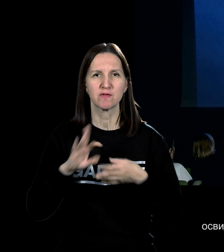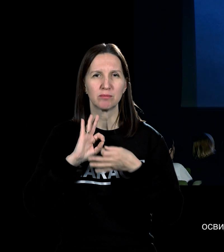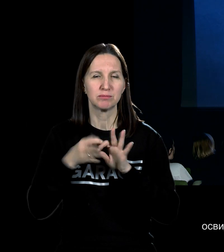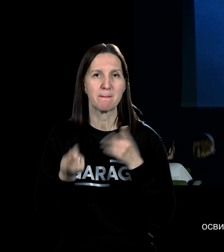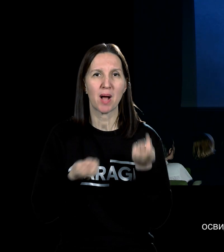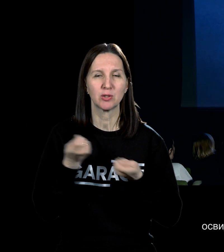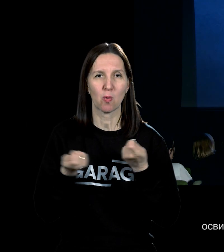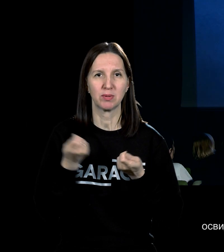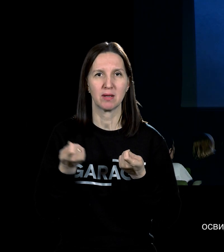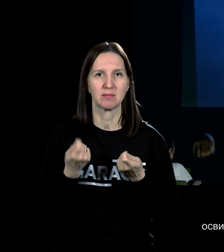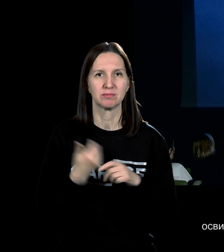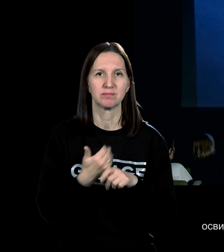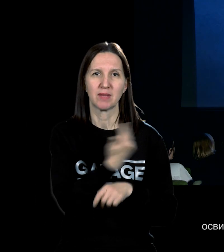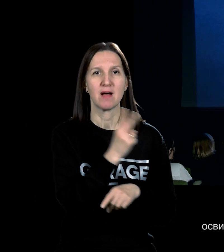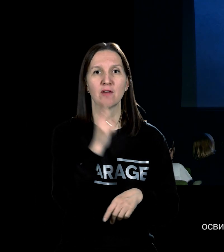квартиры Фрейда.